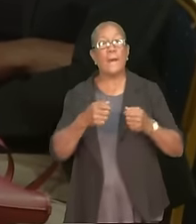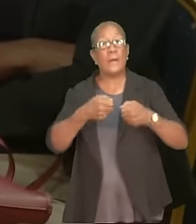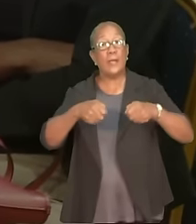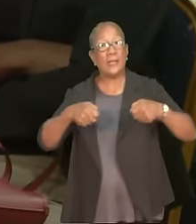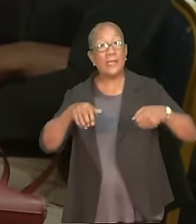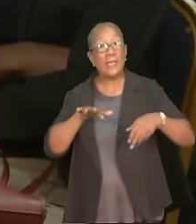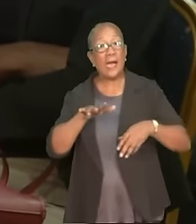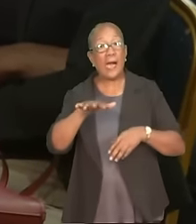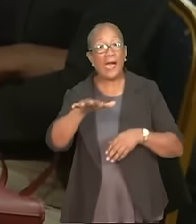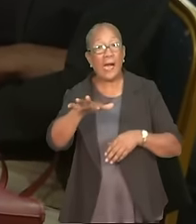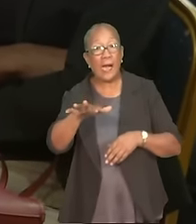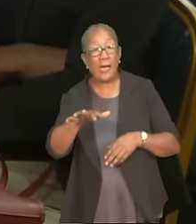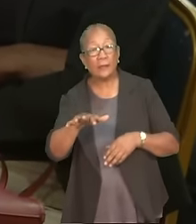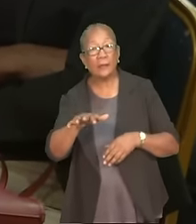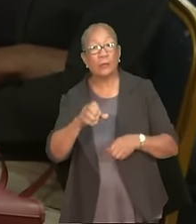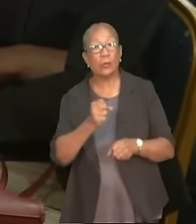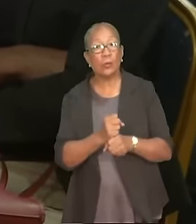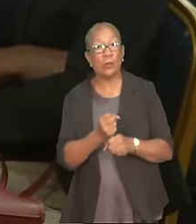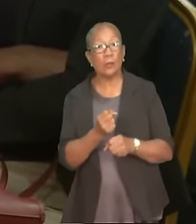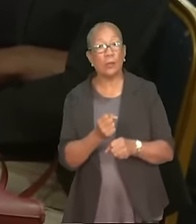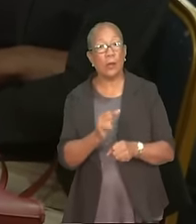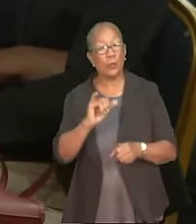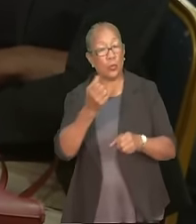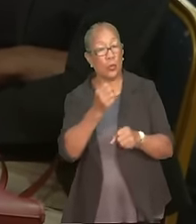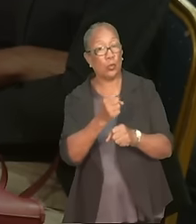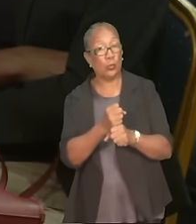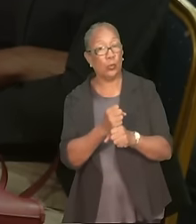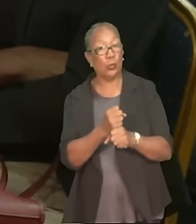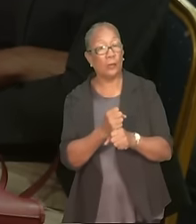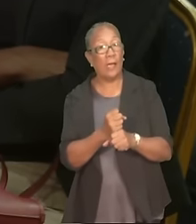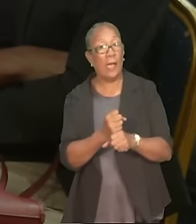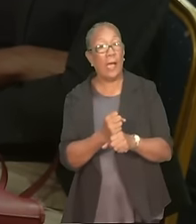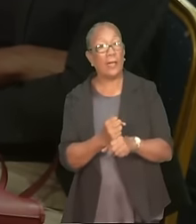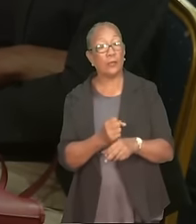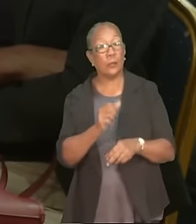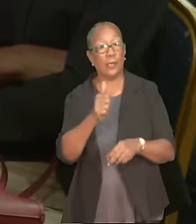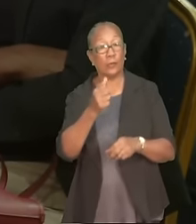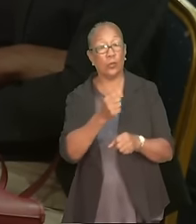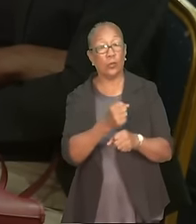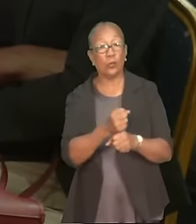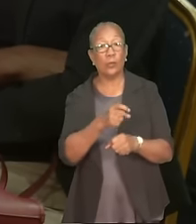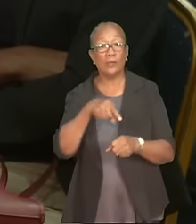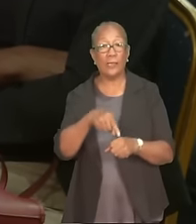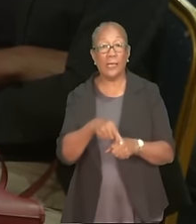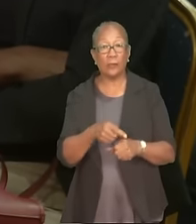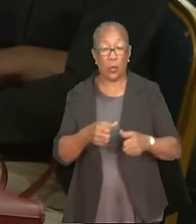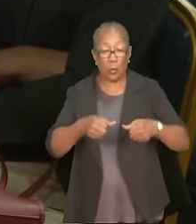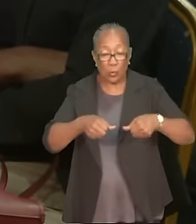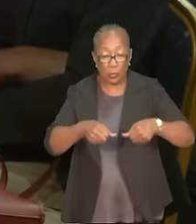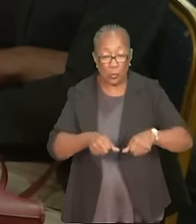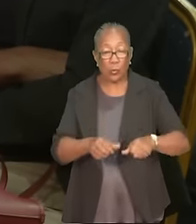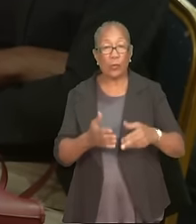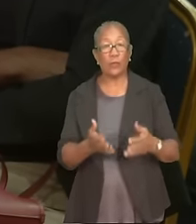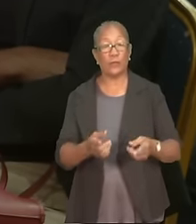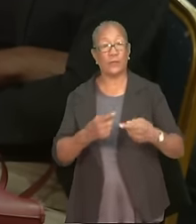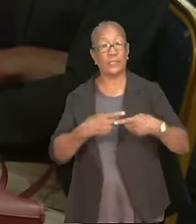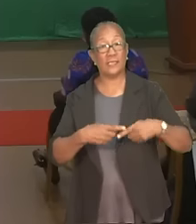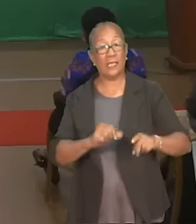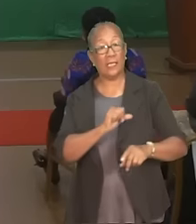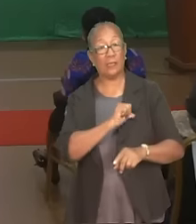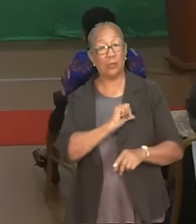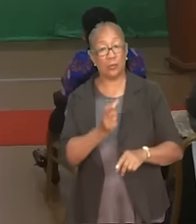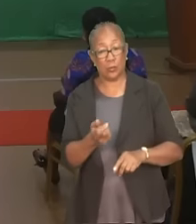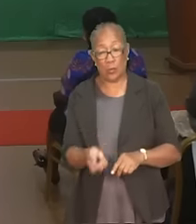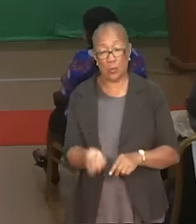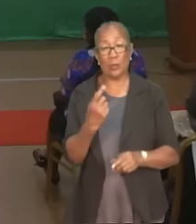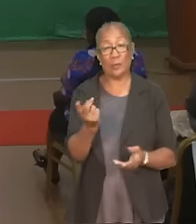schuld kunnen herschikken. Dat wij als land ademruimte hebben. Dat we niet onder druk geplaatst worden door verschillende schuldeisers. Dat